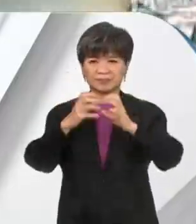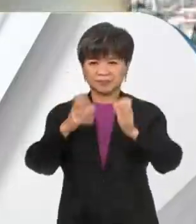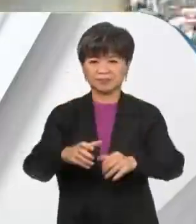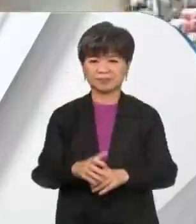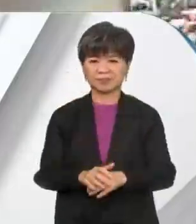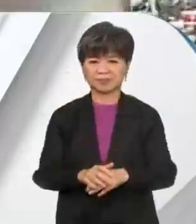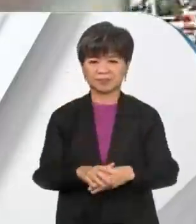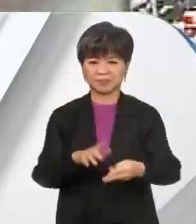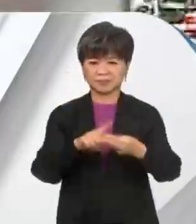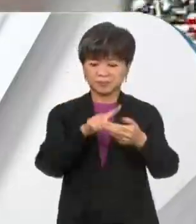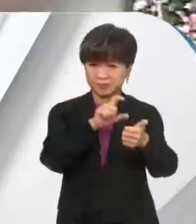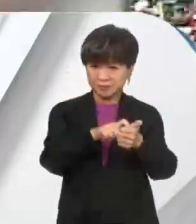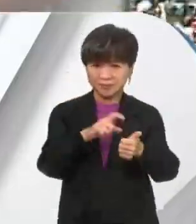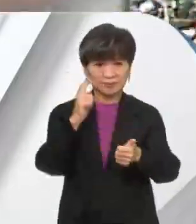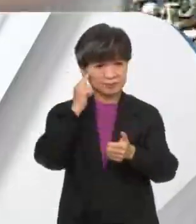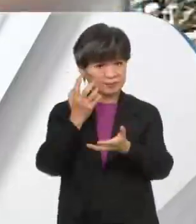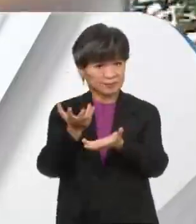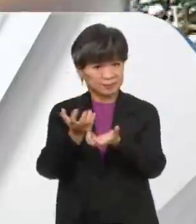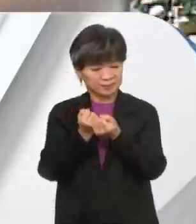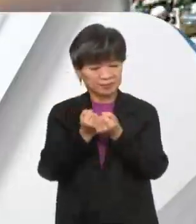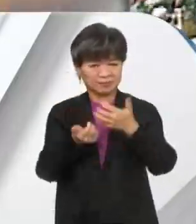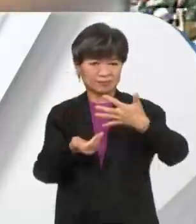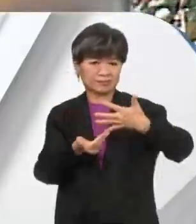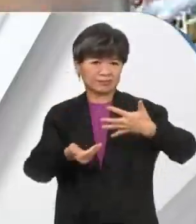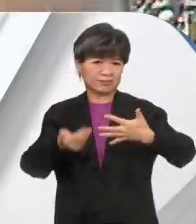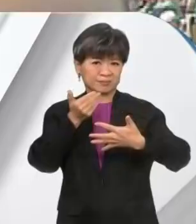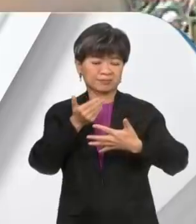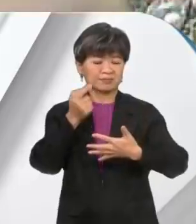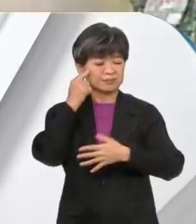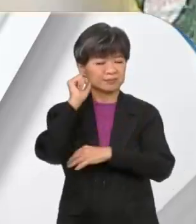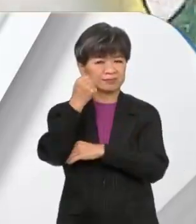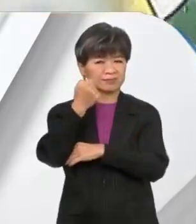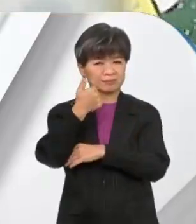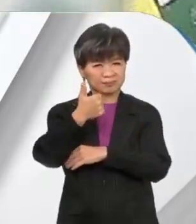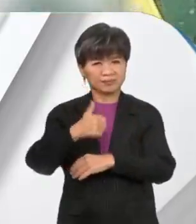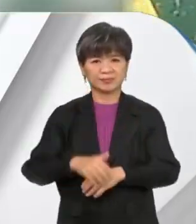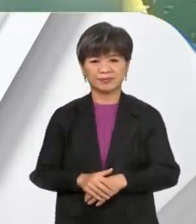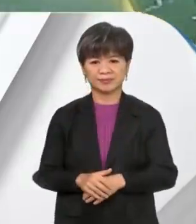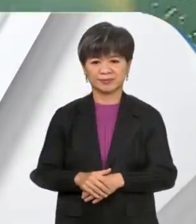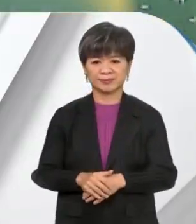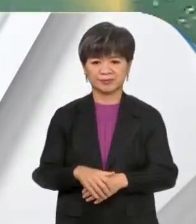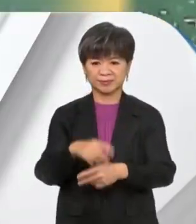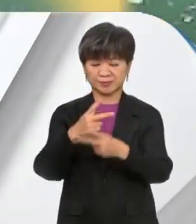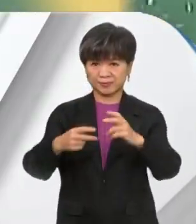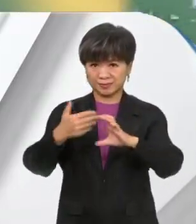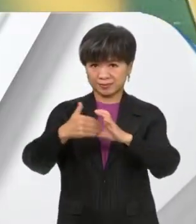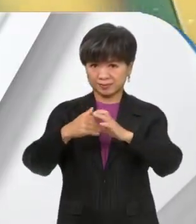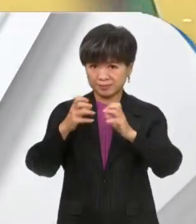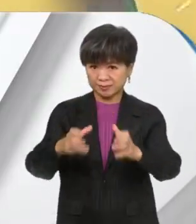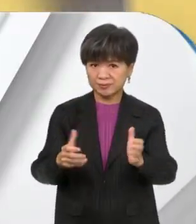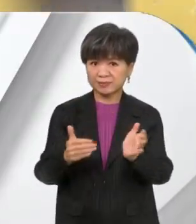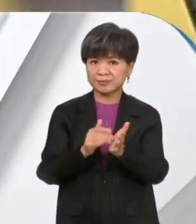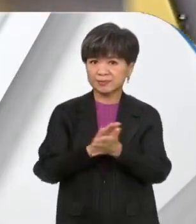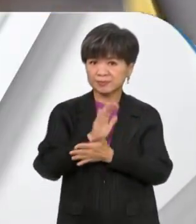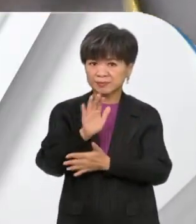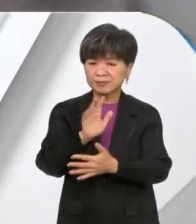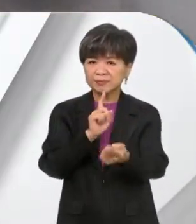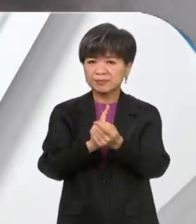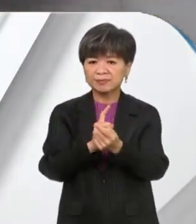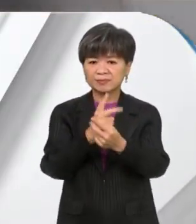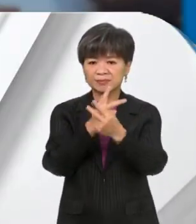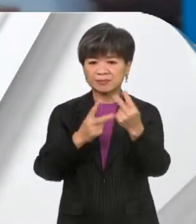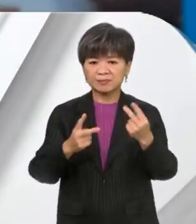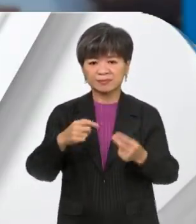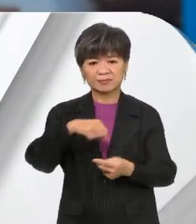嘅主题性让人同感，正做得提升，动如人意。 有客家电视退役后，其实佮对客家人嚟讲，